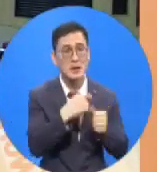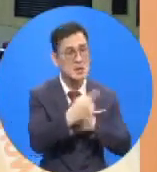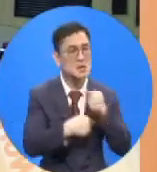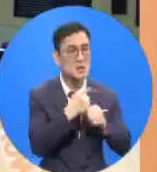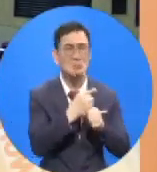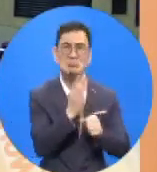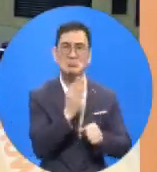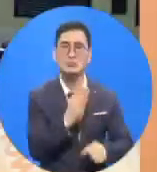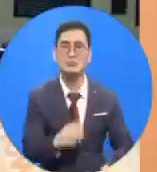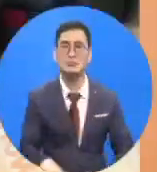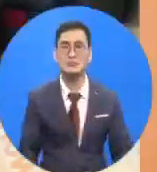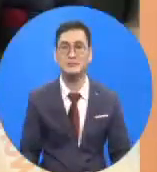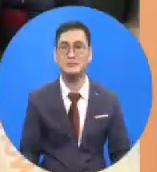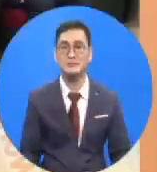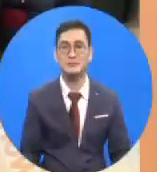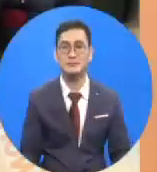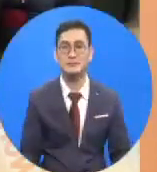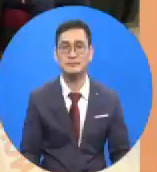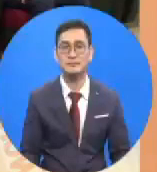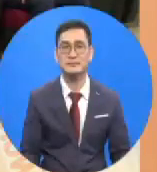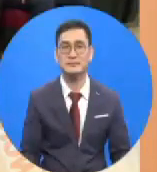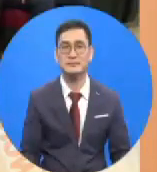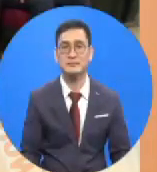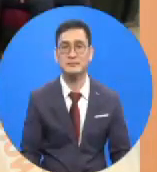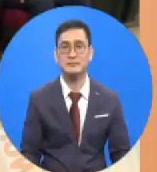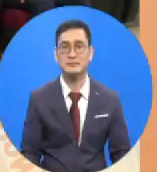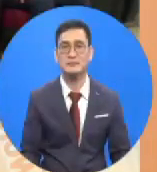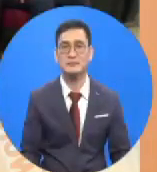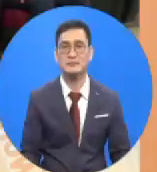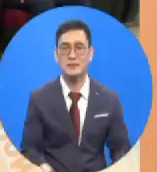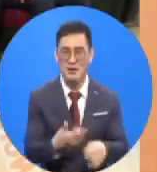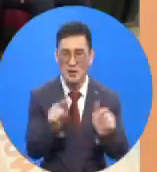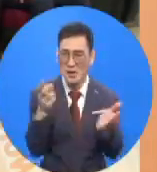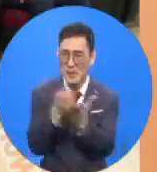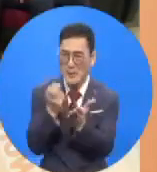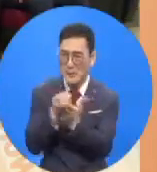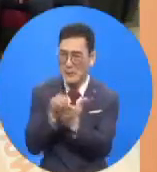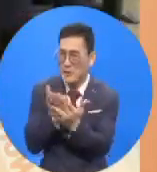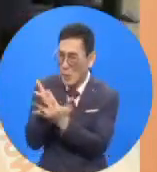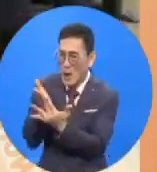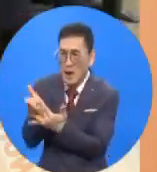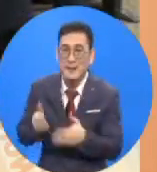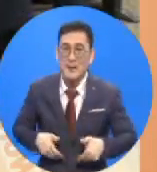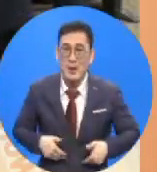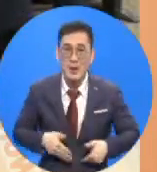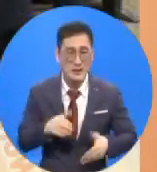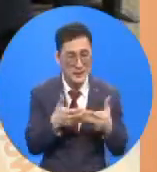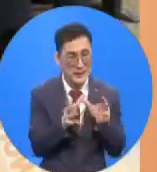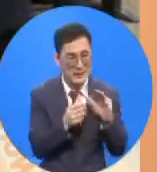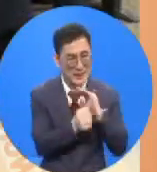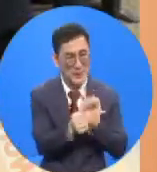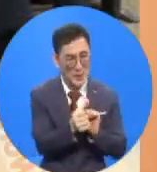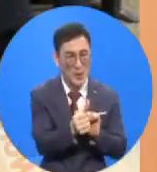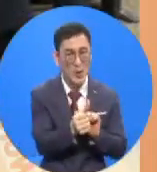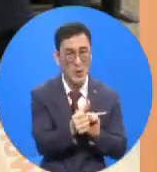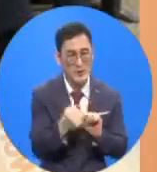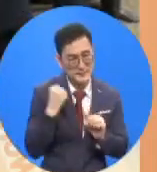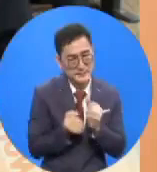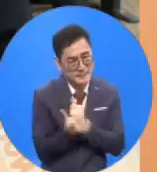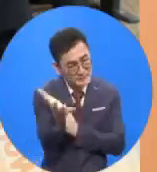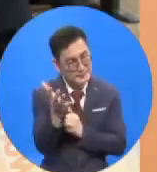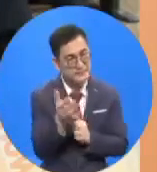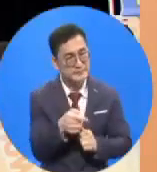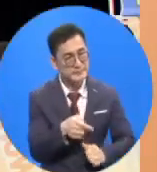당장 있는 모공 서법 이라든지 이건 문제라든지 굉장히 시간이 촉박하고 당 대표로서 얼마만큼 영향을 보여 줄 수 있을 것인가가